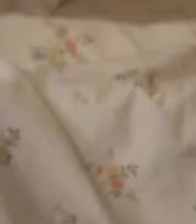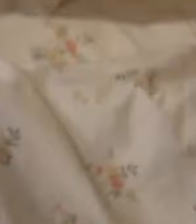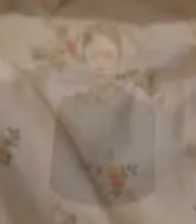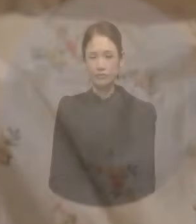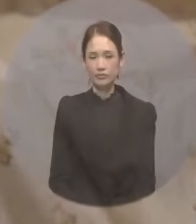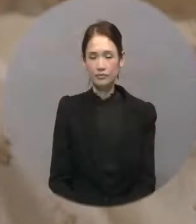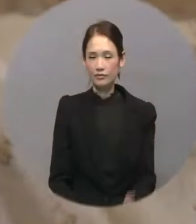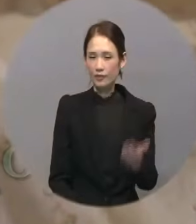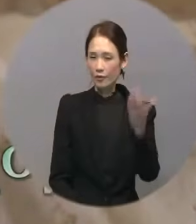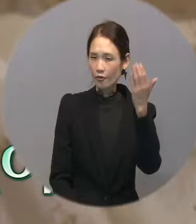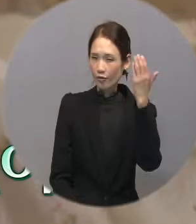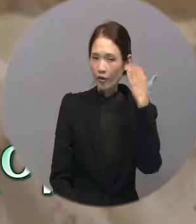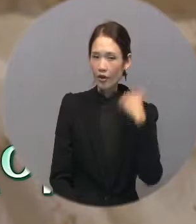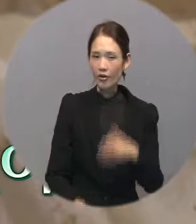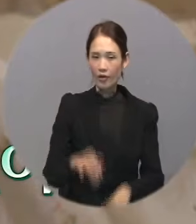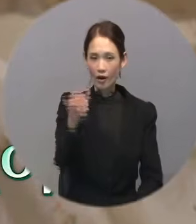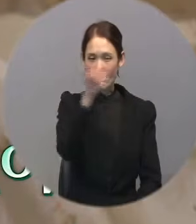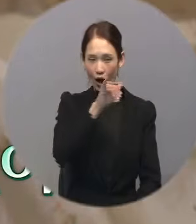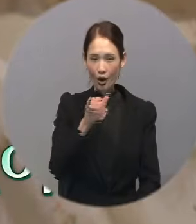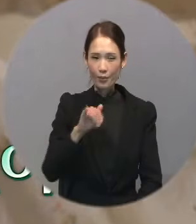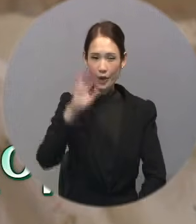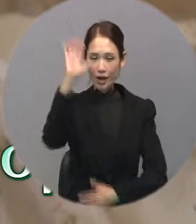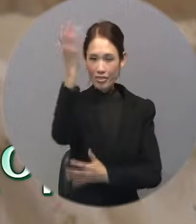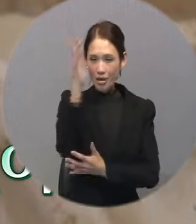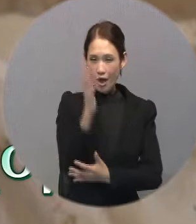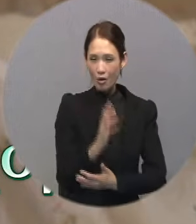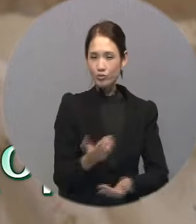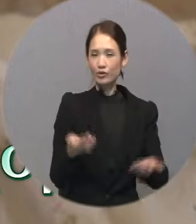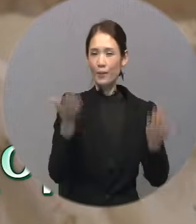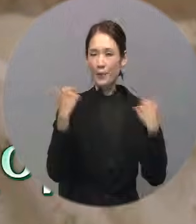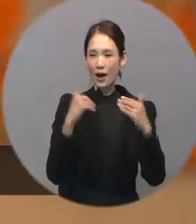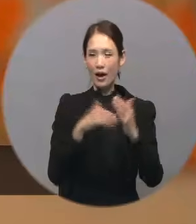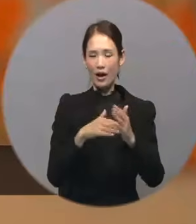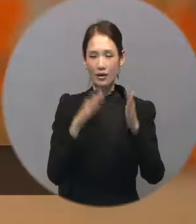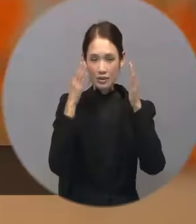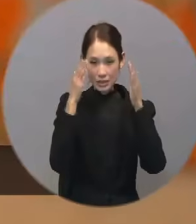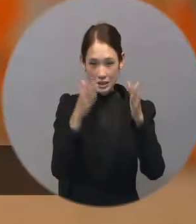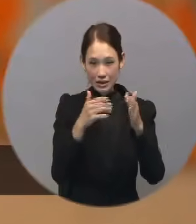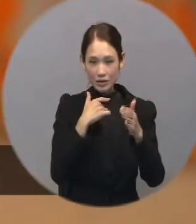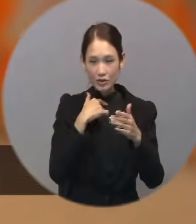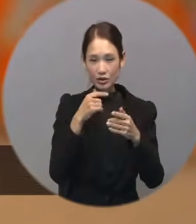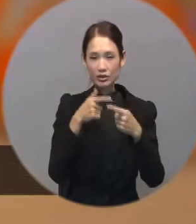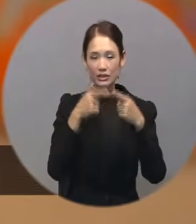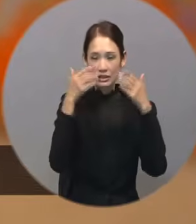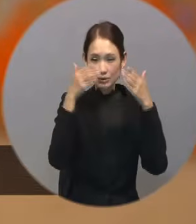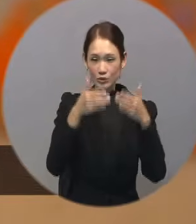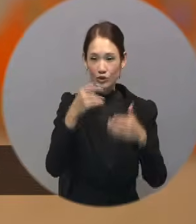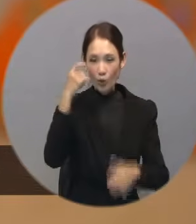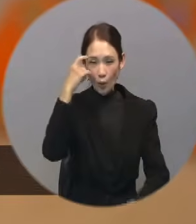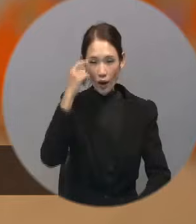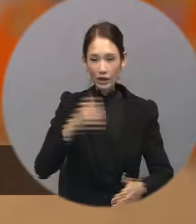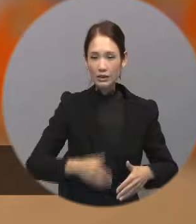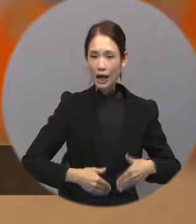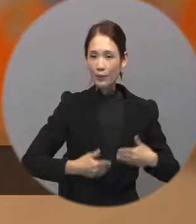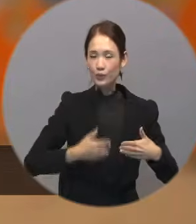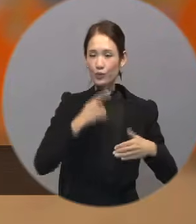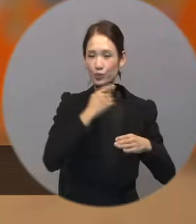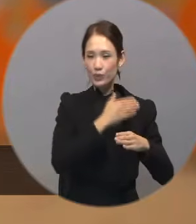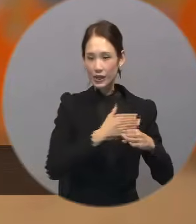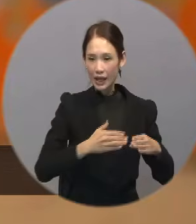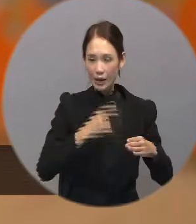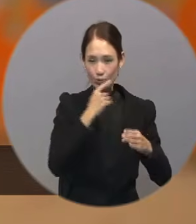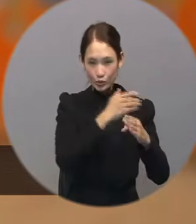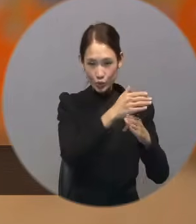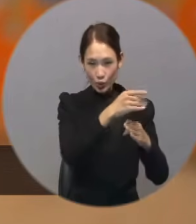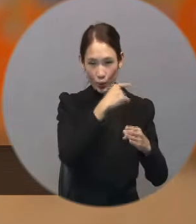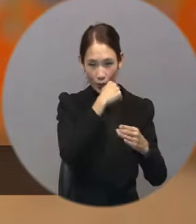그 과거에 이 한반도에 태풍이 지나갈 때를 주목했던 적이 있었거든요. 그 왜 집중을 했냐면 남쪽에도 피해를 주고 북쪽에도 피해를